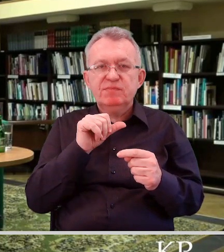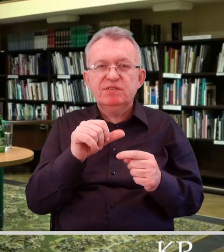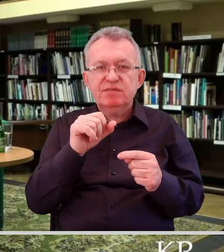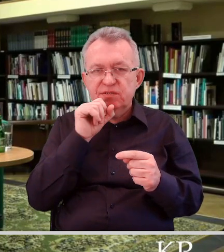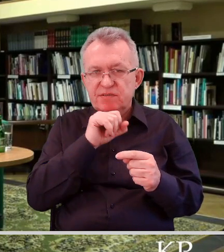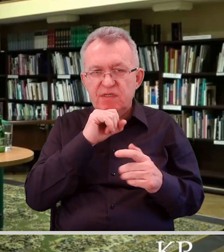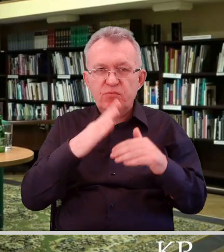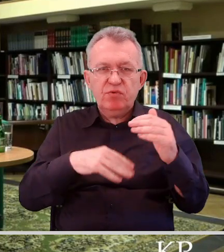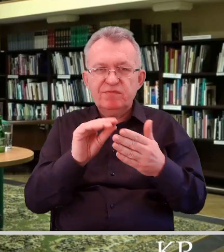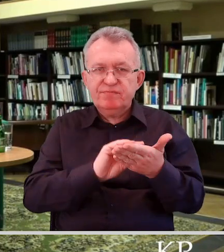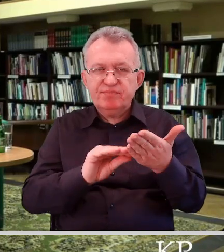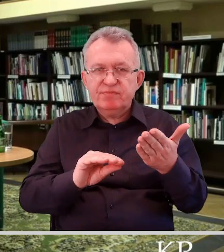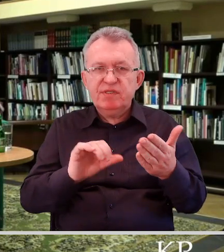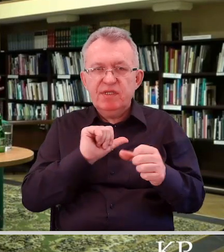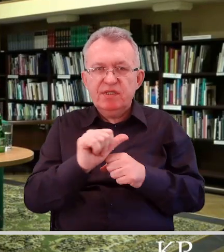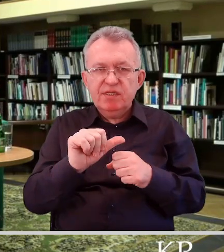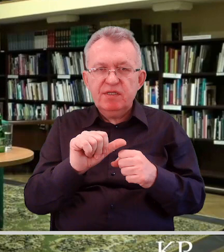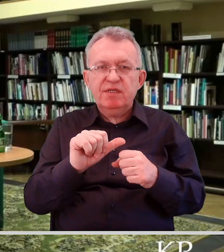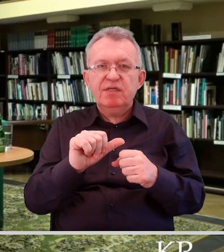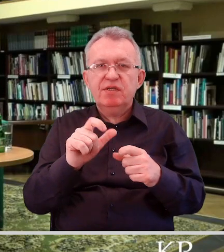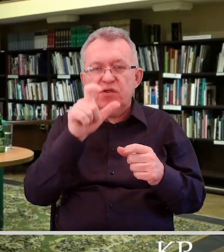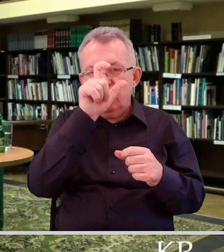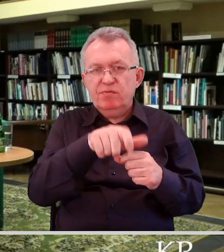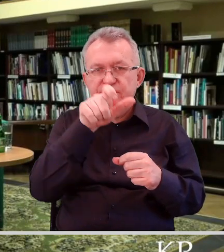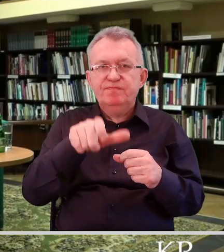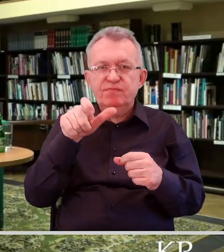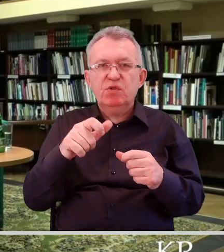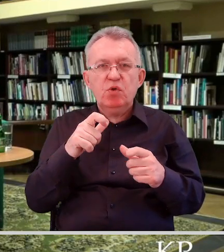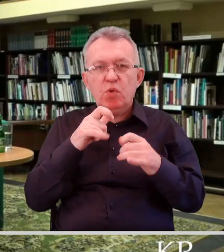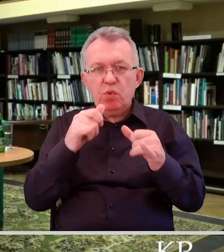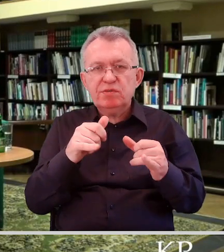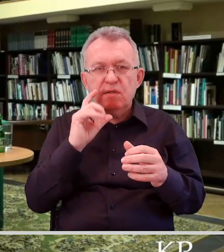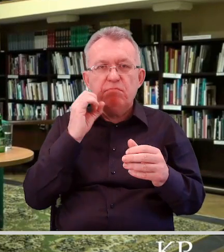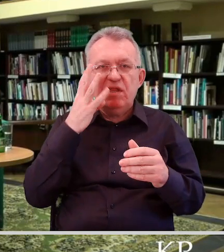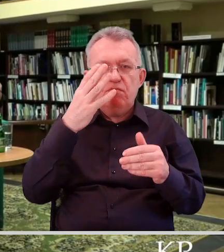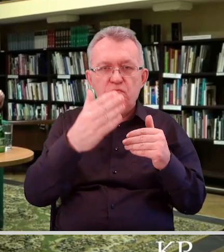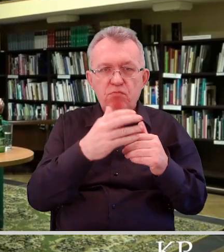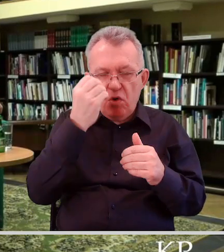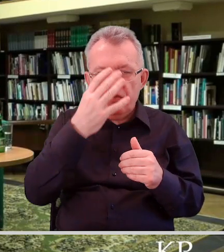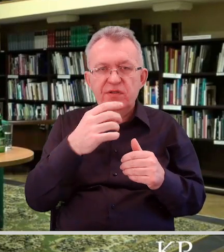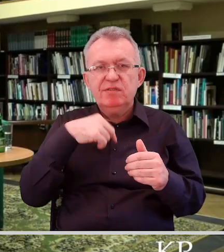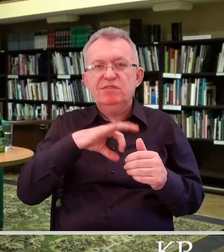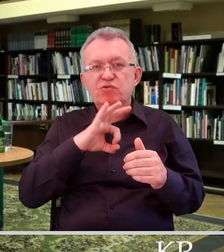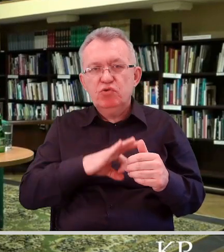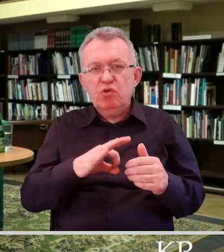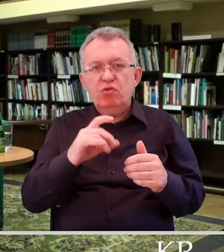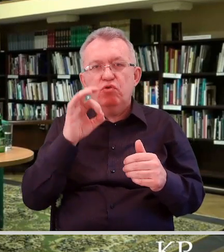średniowieczna konstrukcja właśnie, gdzie znajdują się upostaciowania poszczególnych głosów, czyli jest pani mądrość, pani cnota, pani dobro i tak dalej, one między